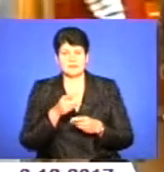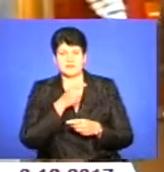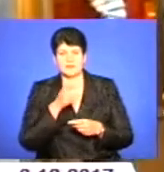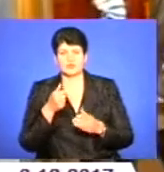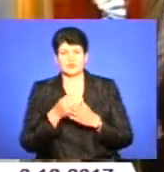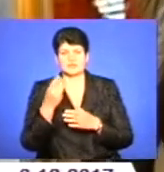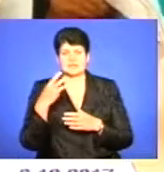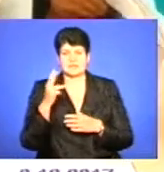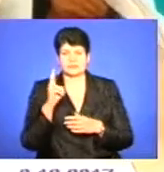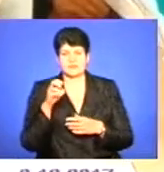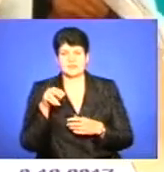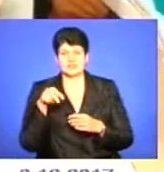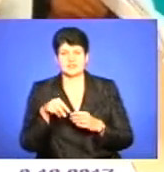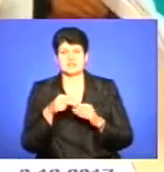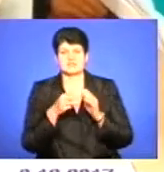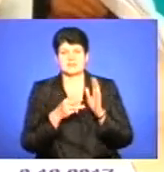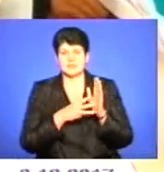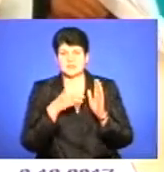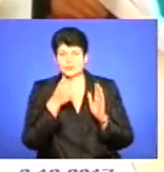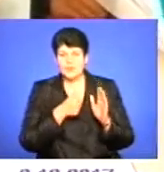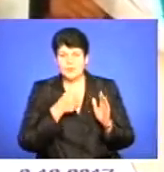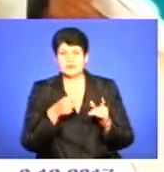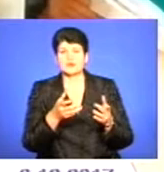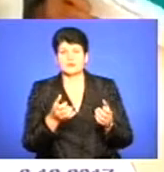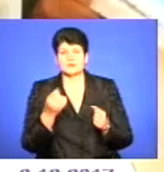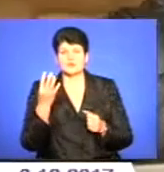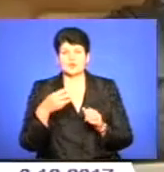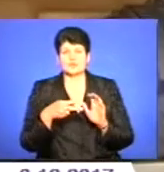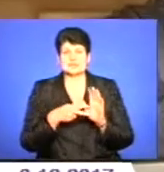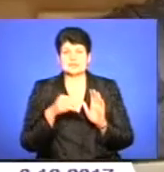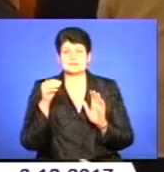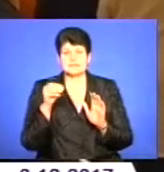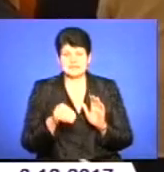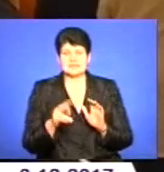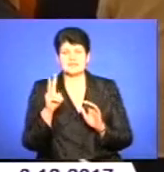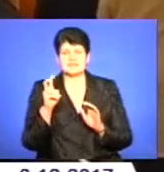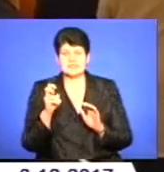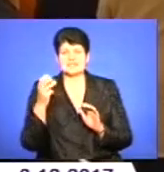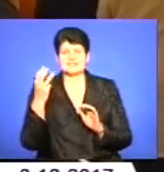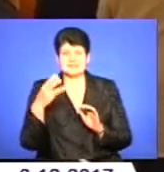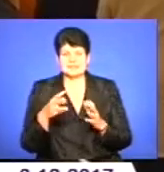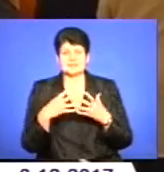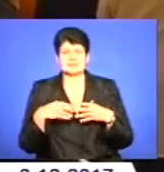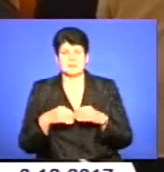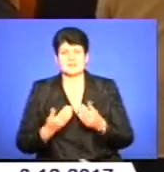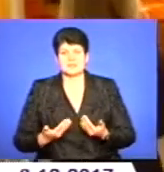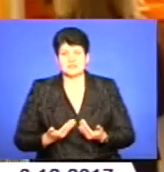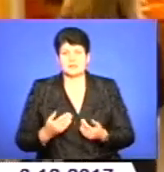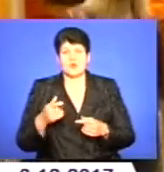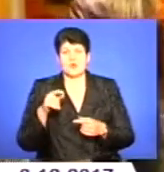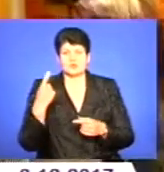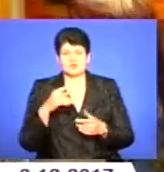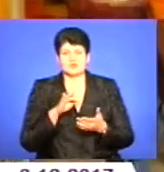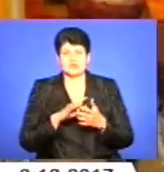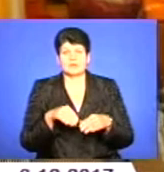30 квітня 2018 року. Їх отримуватимуть 47 230 сімей. Жителям обласного центру, які